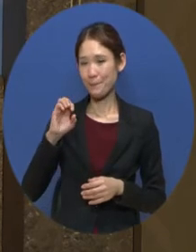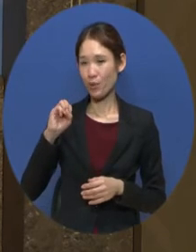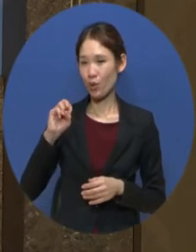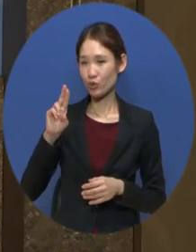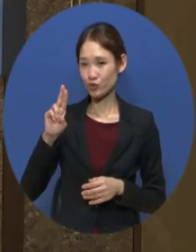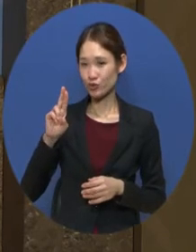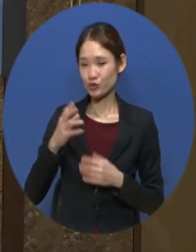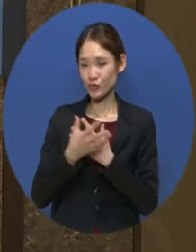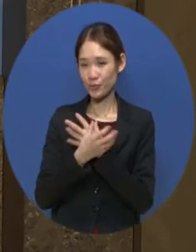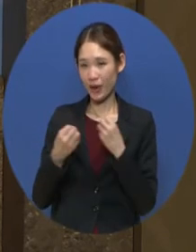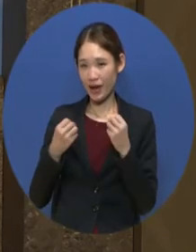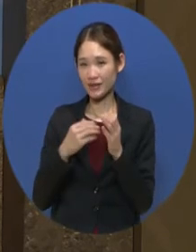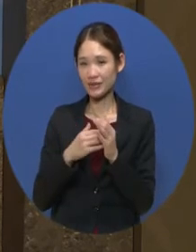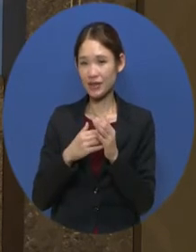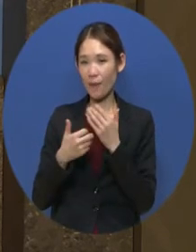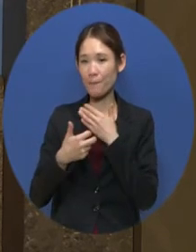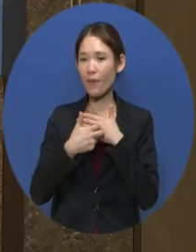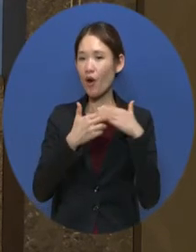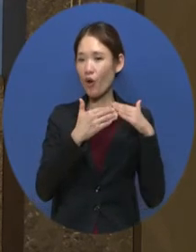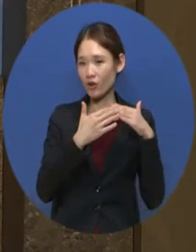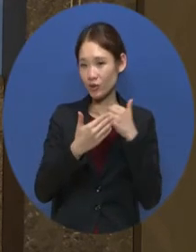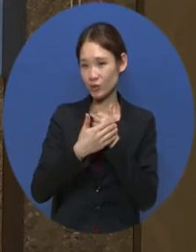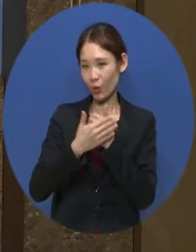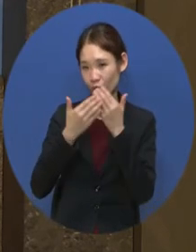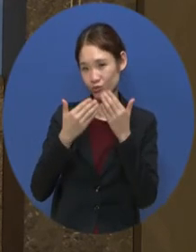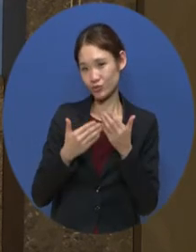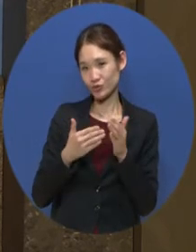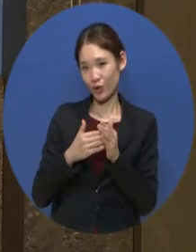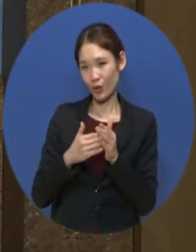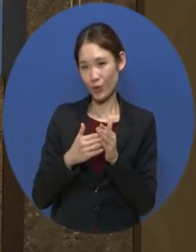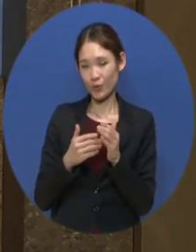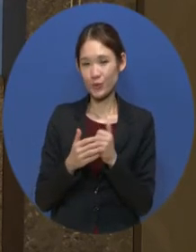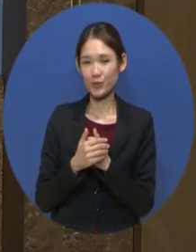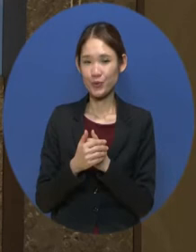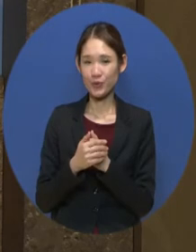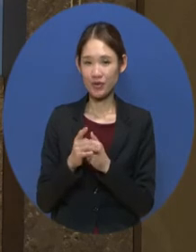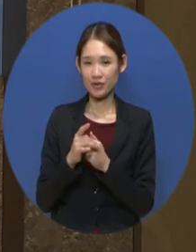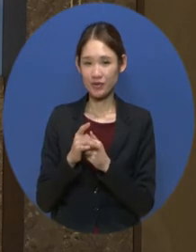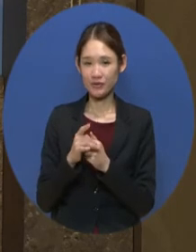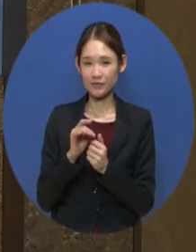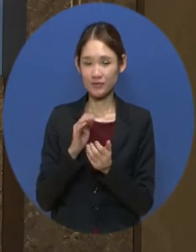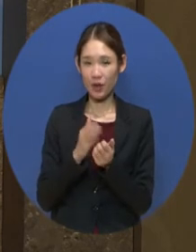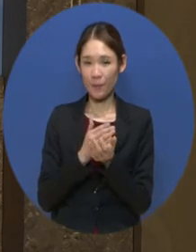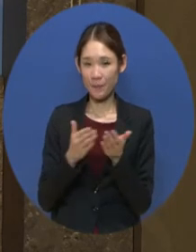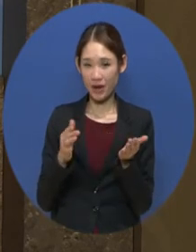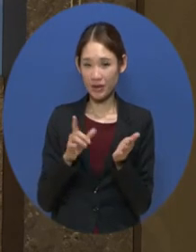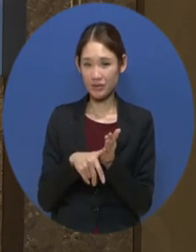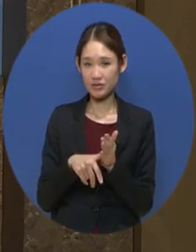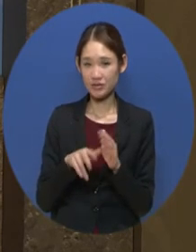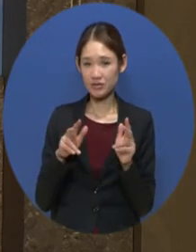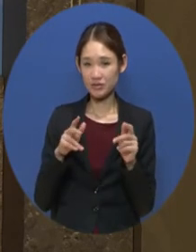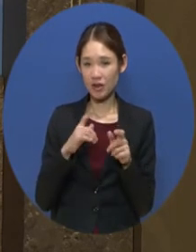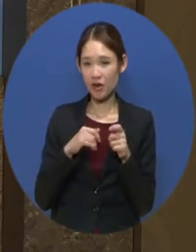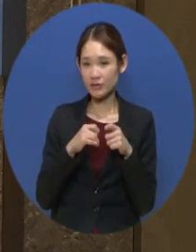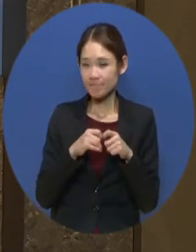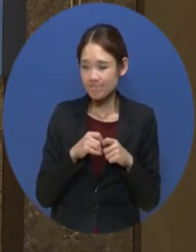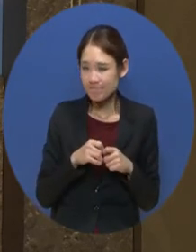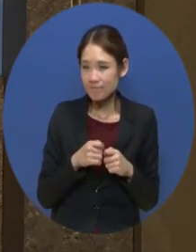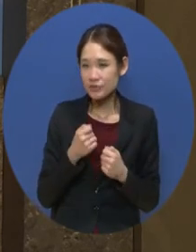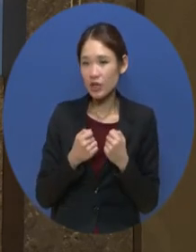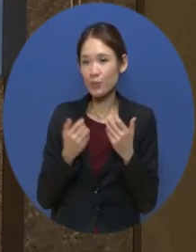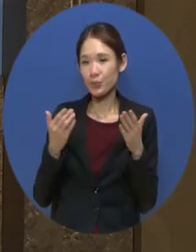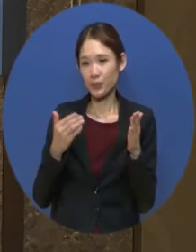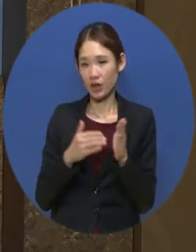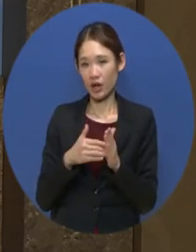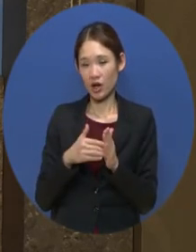병원 쪽에서도 도움을 주셨고 그러니까 이 제공할 때 이런 지금 이게 세부적인 정보를 제공하고